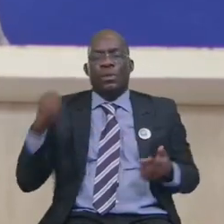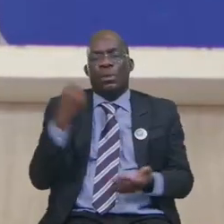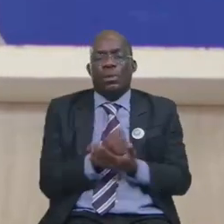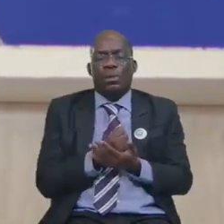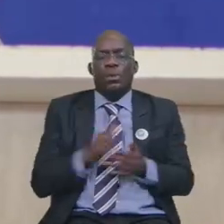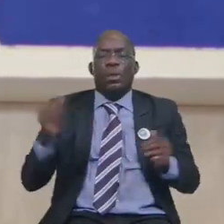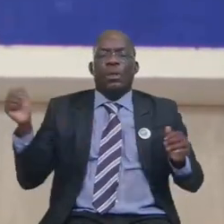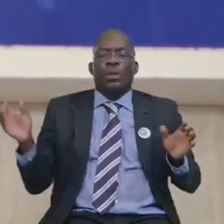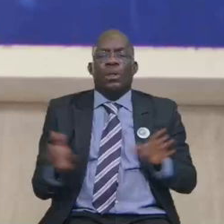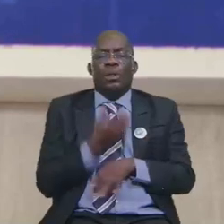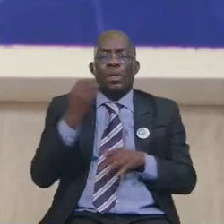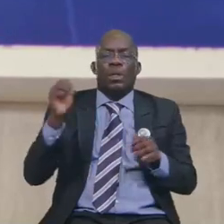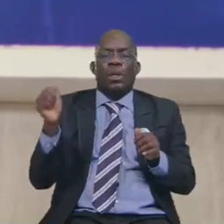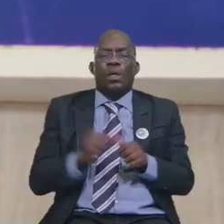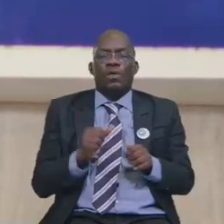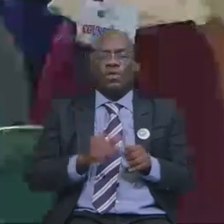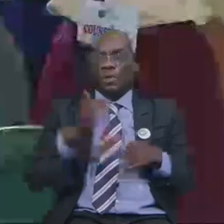autre toute maladie